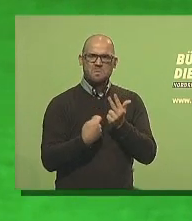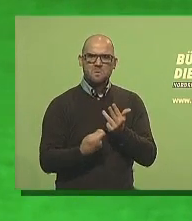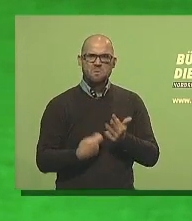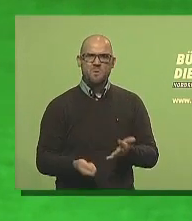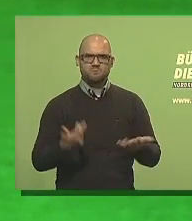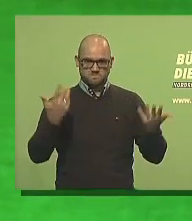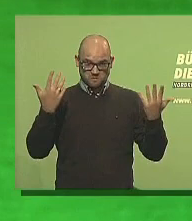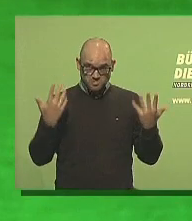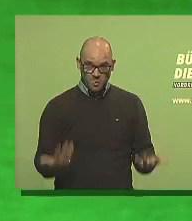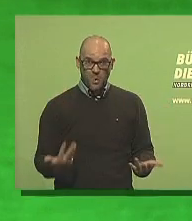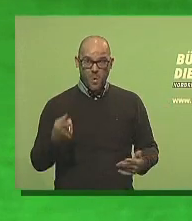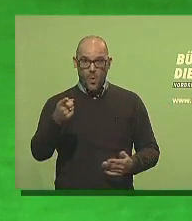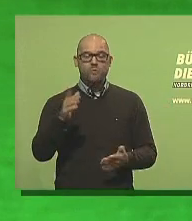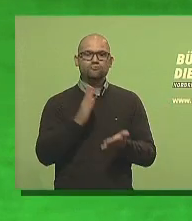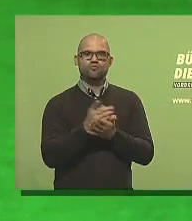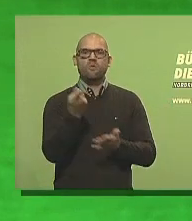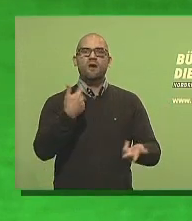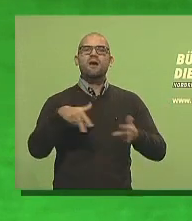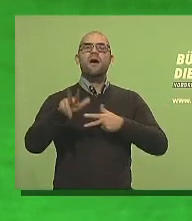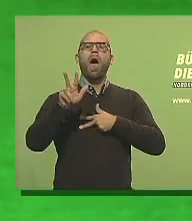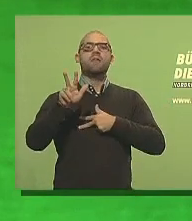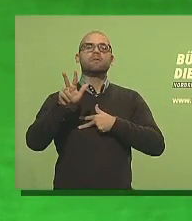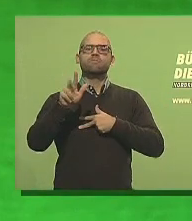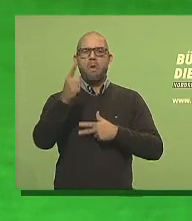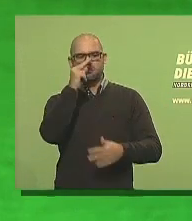der Realität verweigern. Nein,